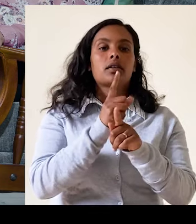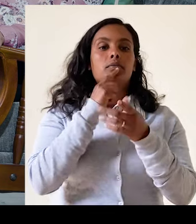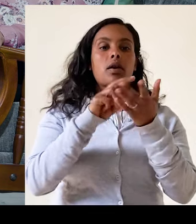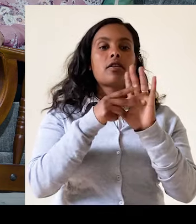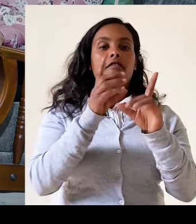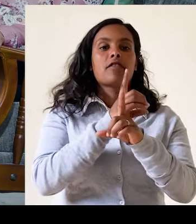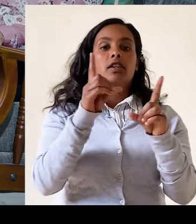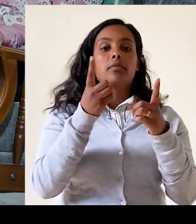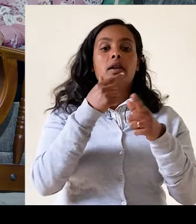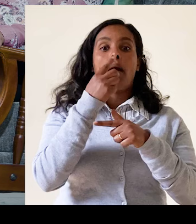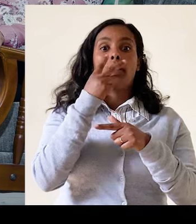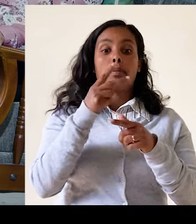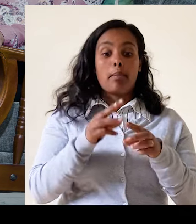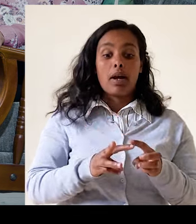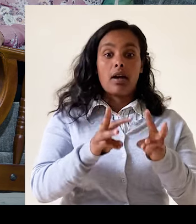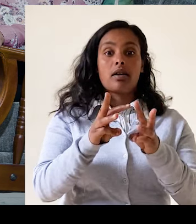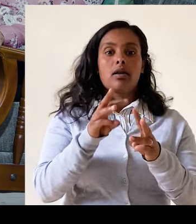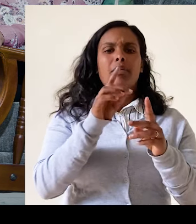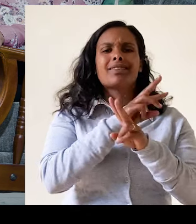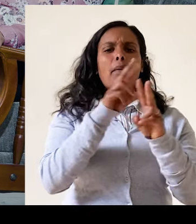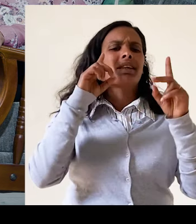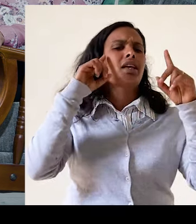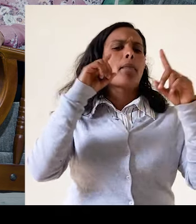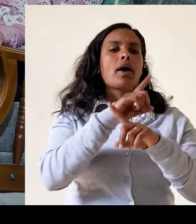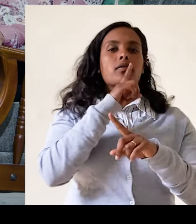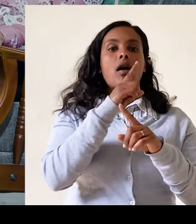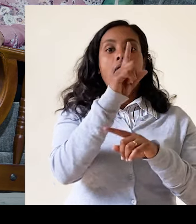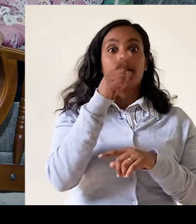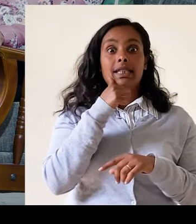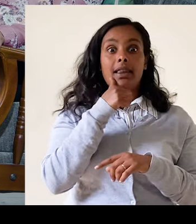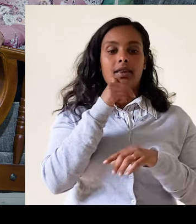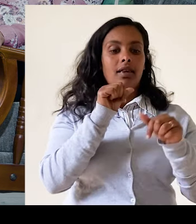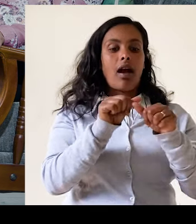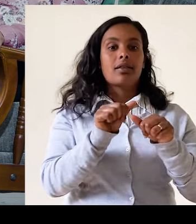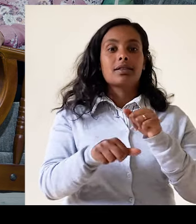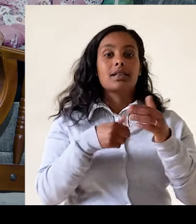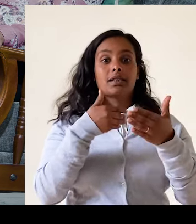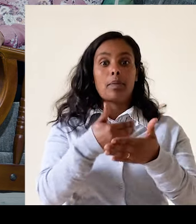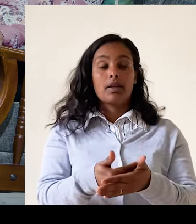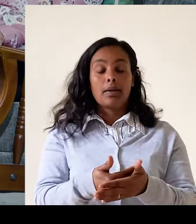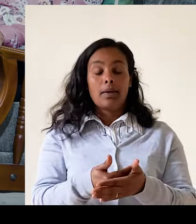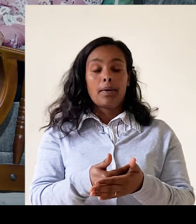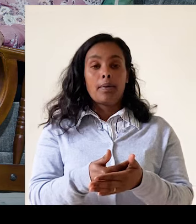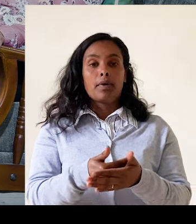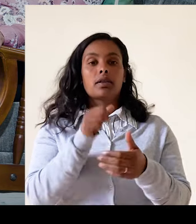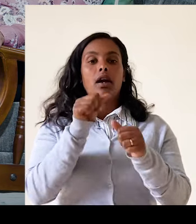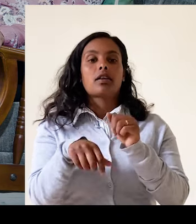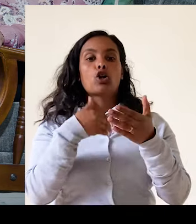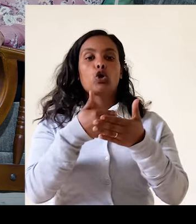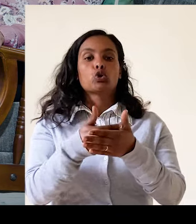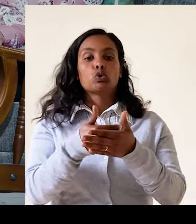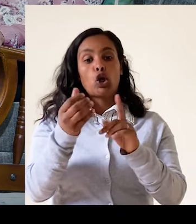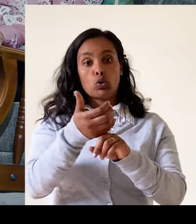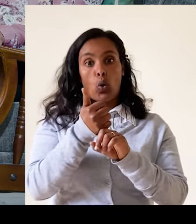ልክነሽ ማለት ፍትህን የምናይበት መንገድ አንዳንድ ጊዜ በጣም የተዛባ ነው አይደለ? አንዲት ሴት ጥቃት ሲደርስባት ጥቃት